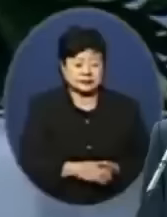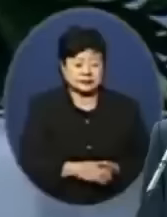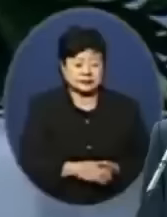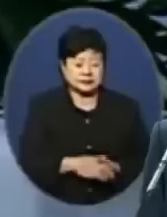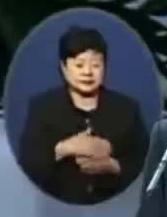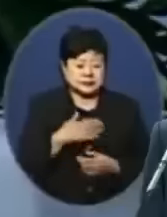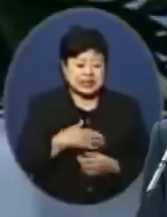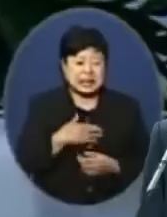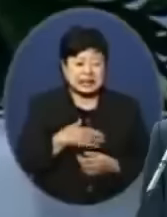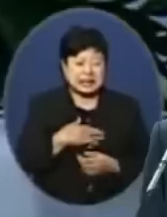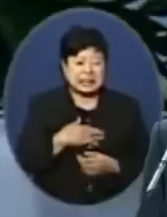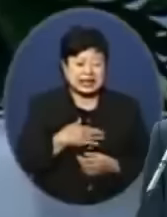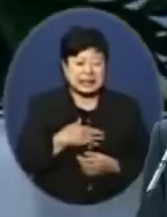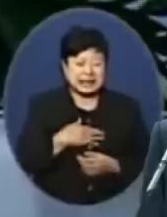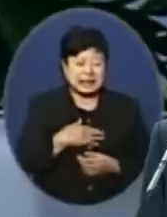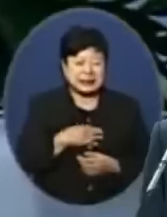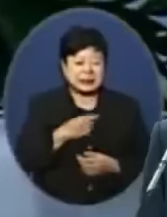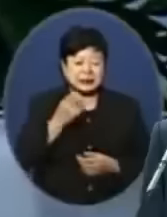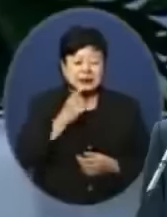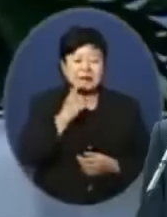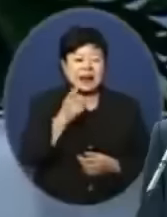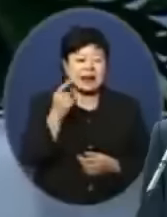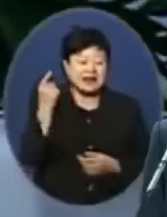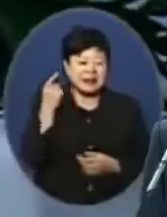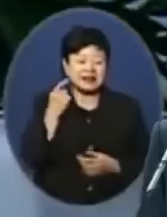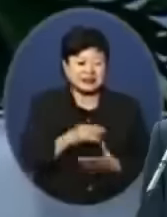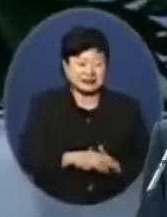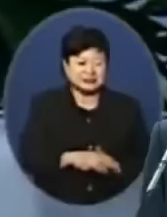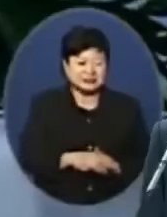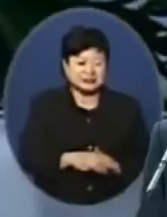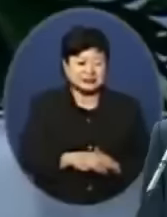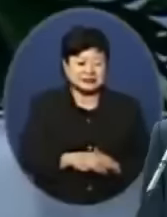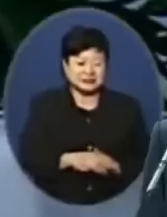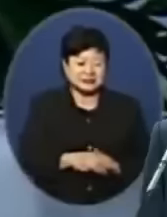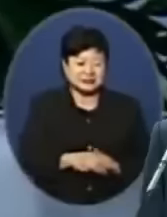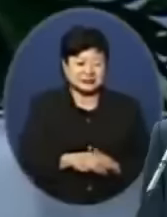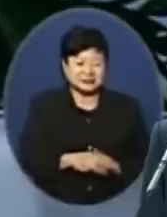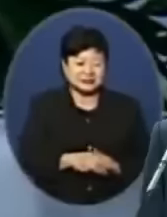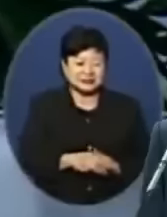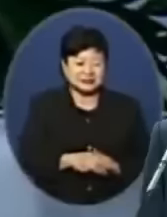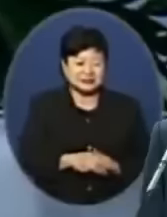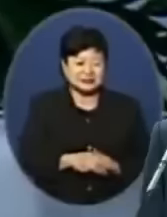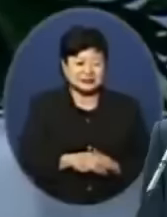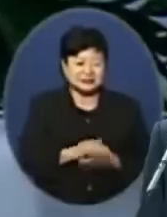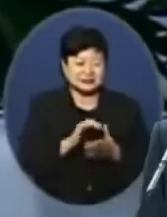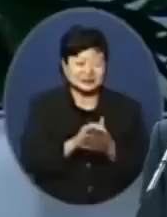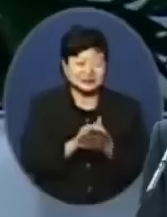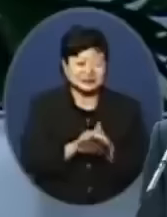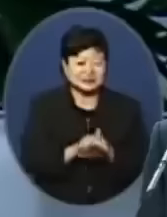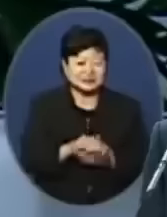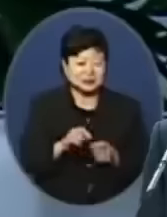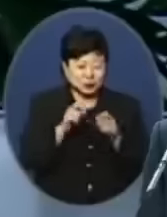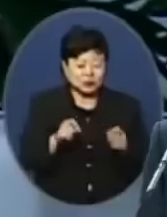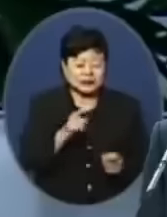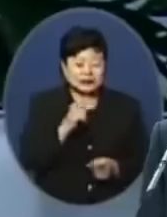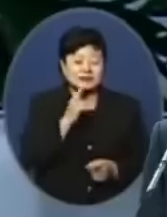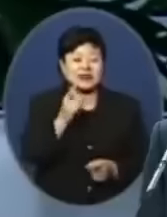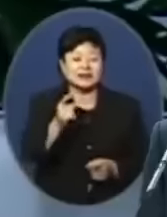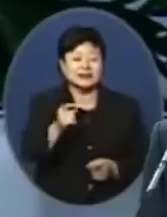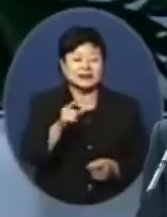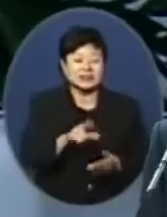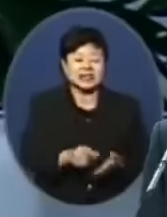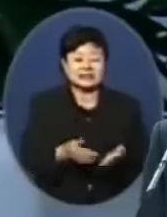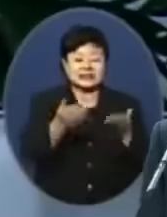아는 체하고 잘한다. 넌 말씀을 따라서 잘해라. 우리 동료들이 날 보고 그렇게 말했어요. 그런데